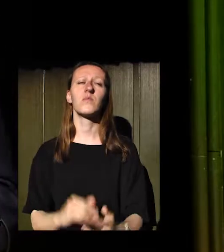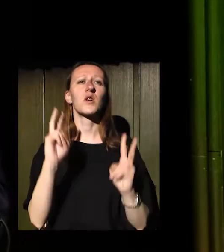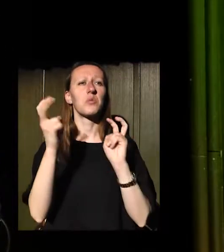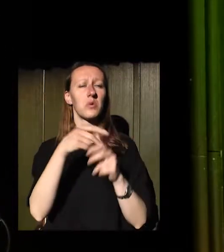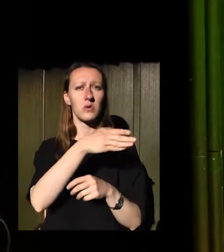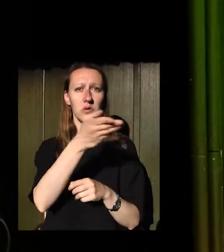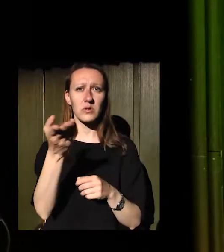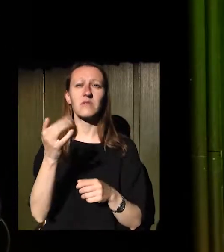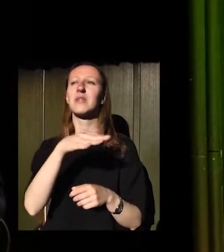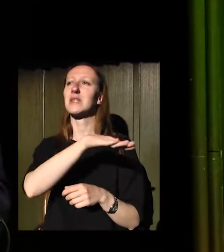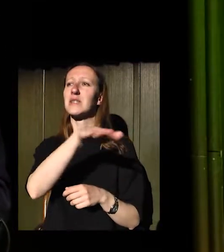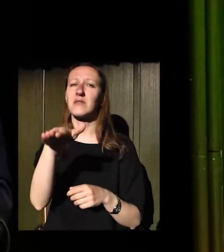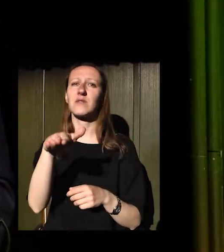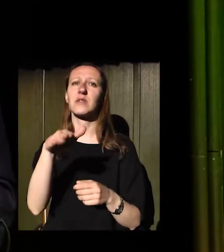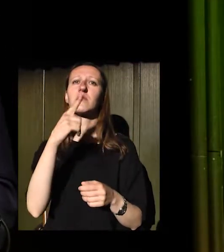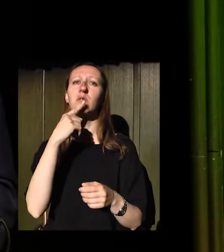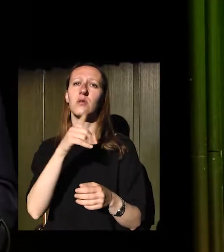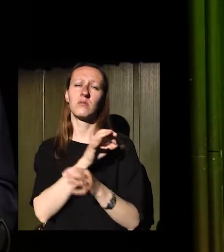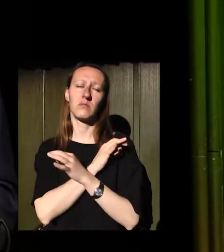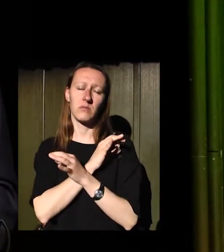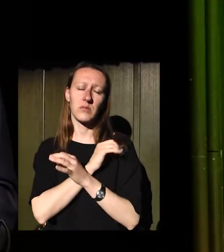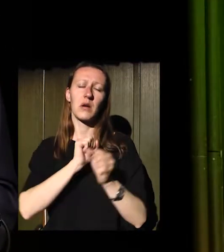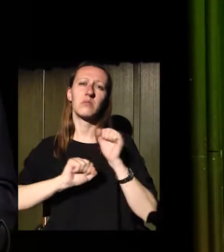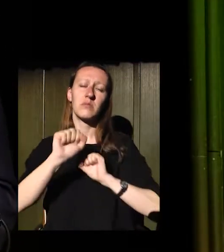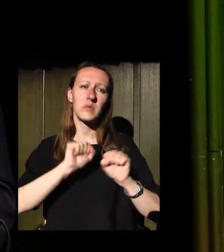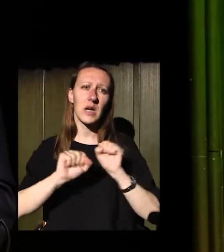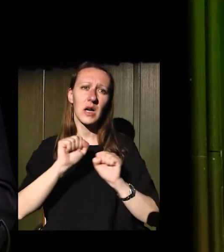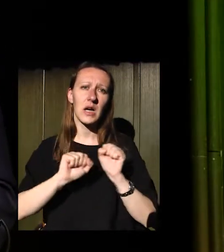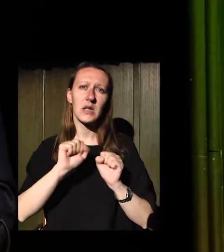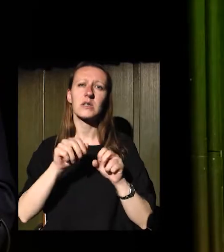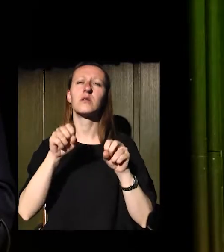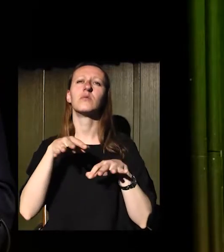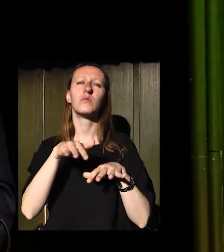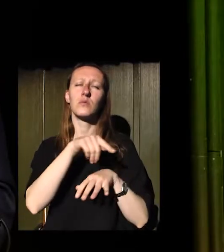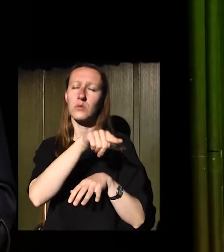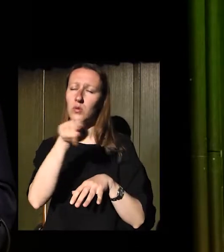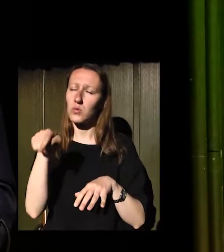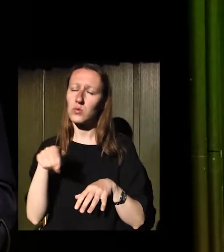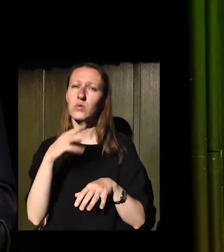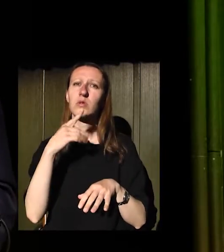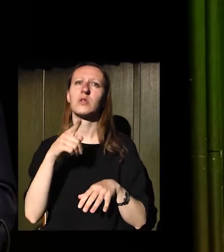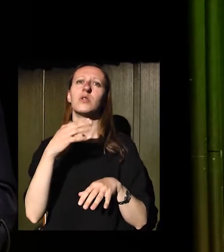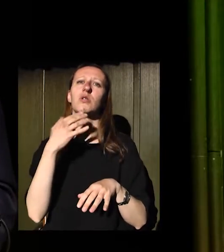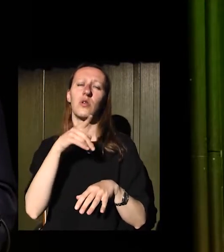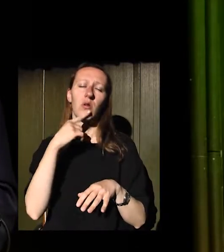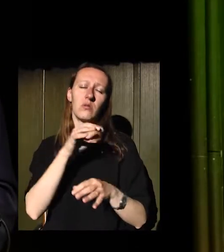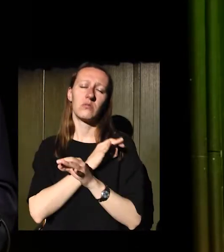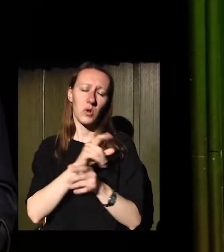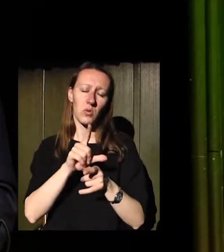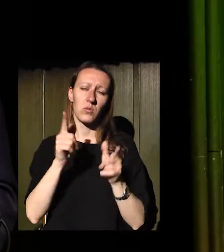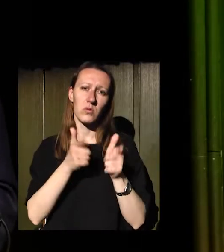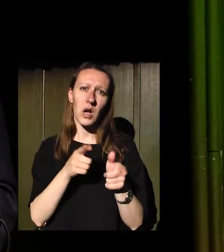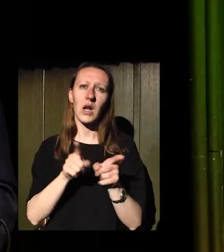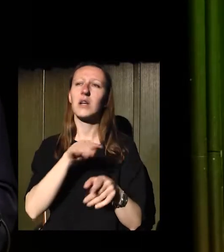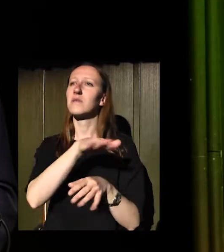Pozivam vas da svim palim borcima, braniteljima, puležanima, civilnim žrtvama rata, ali